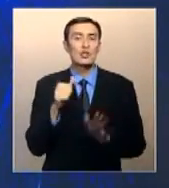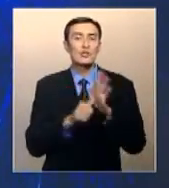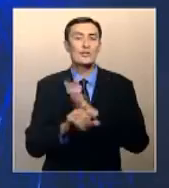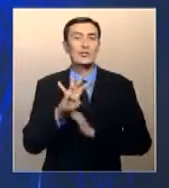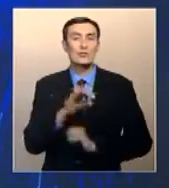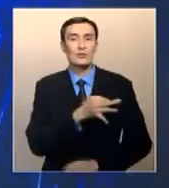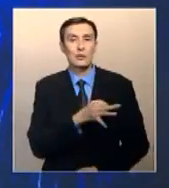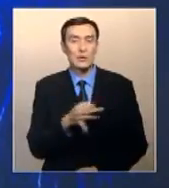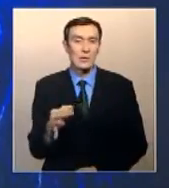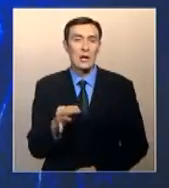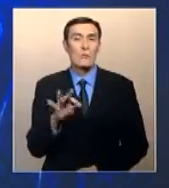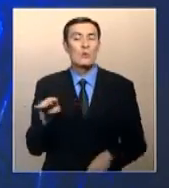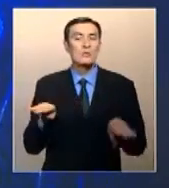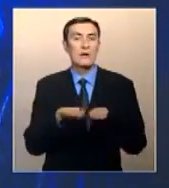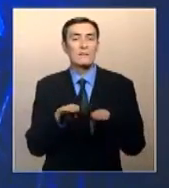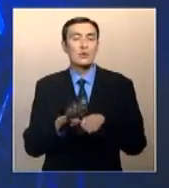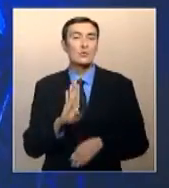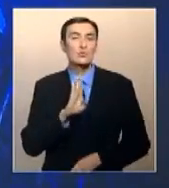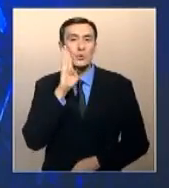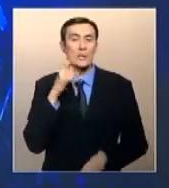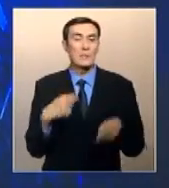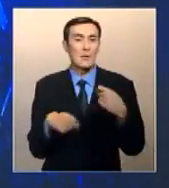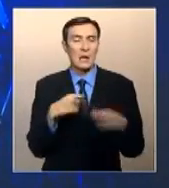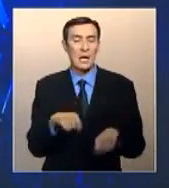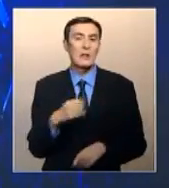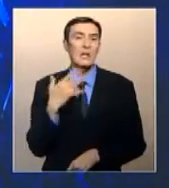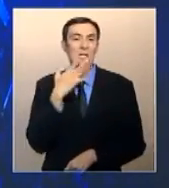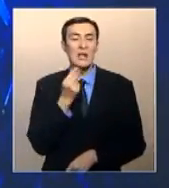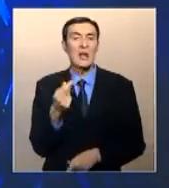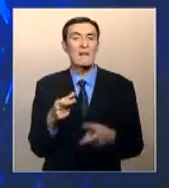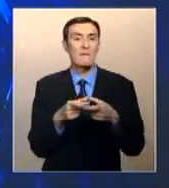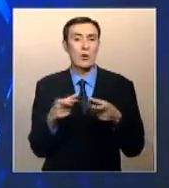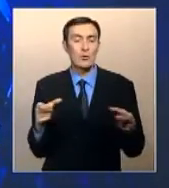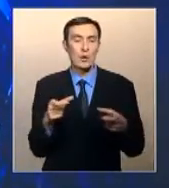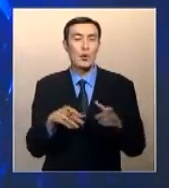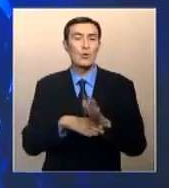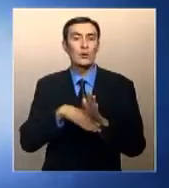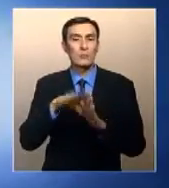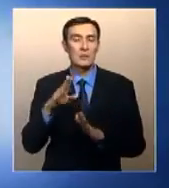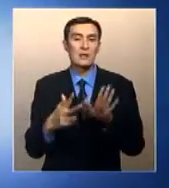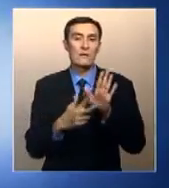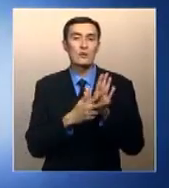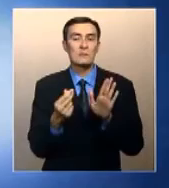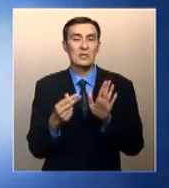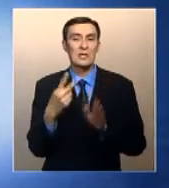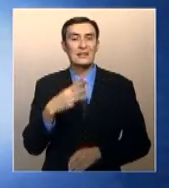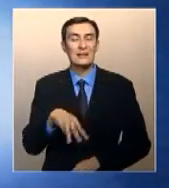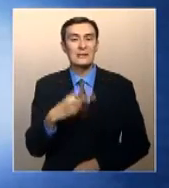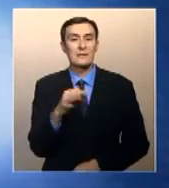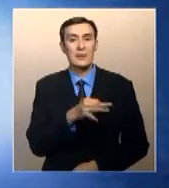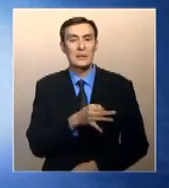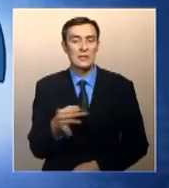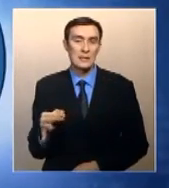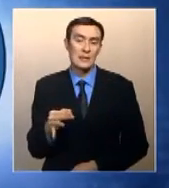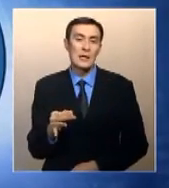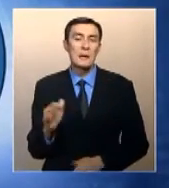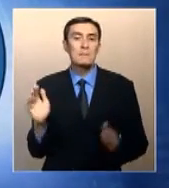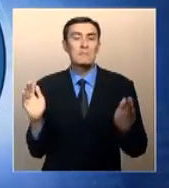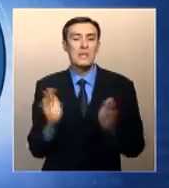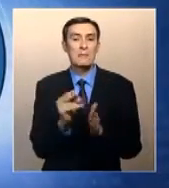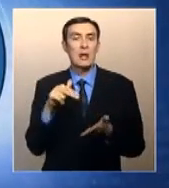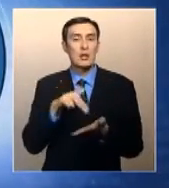тенге 64 тиинов. По сравнению с утренними торгами нацвалюта укрепилась на 8 тенге 32